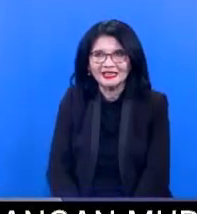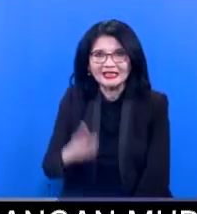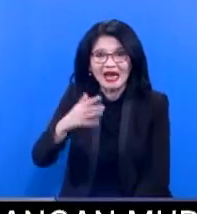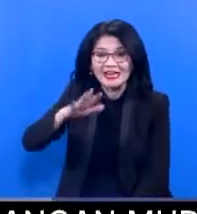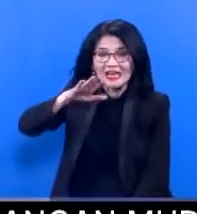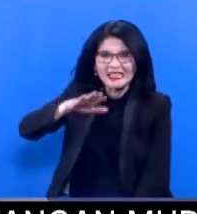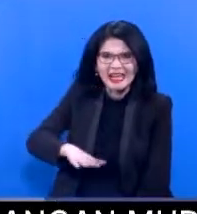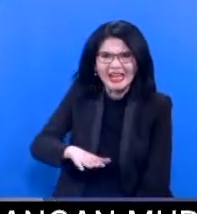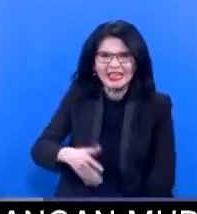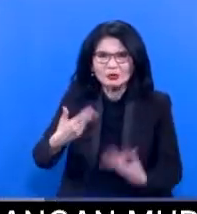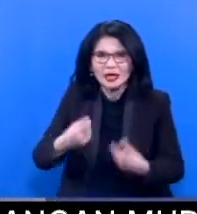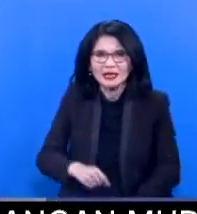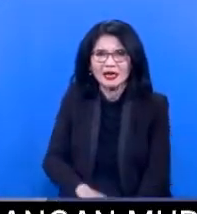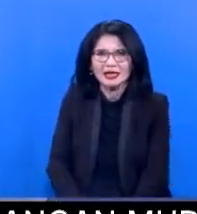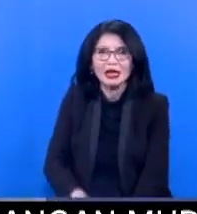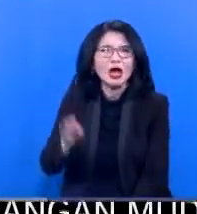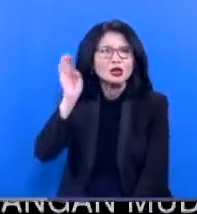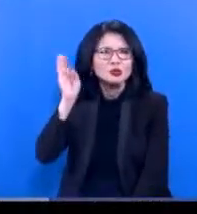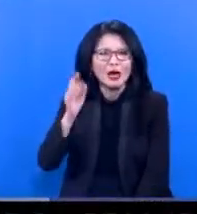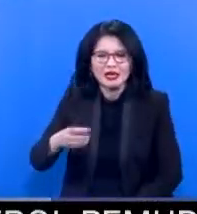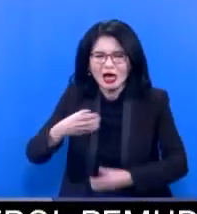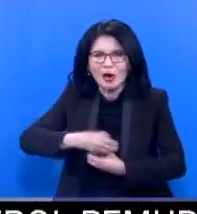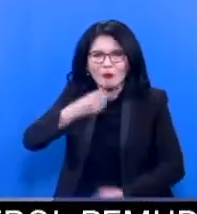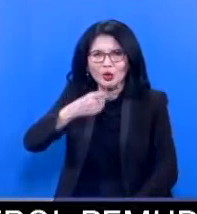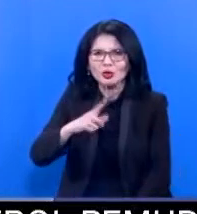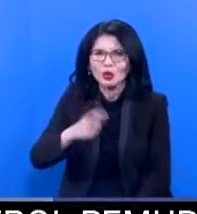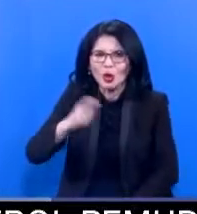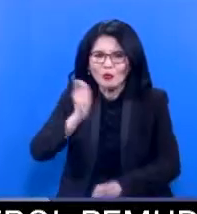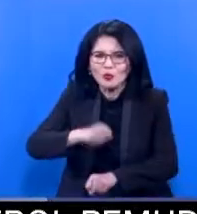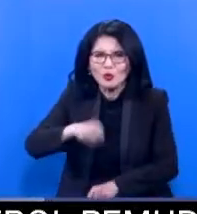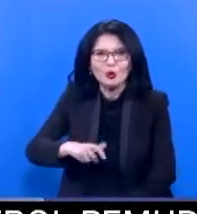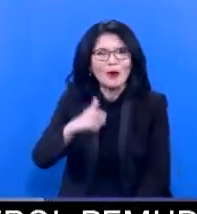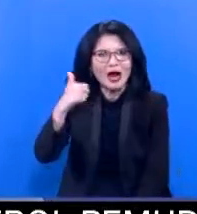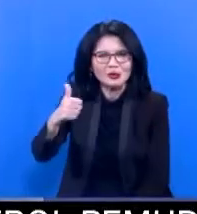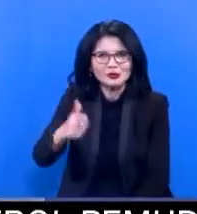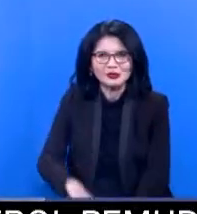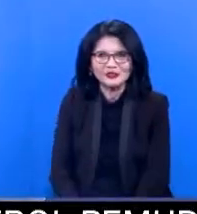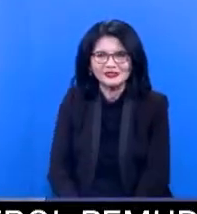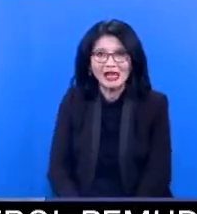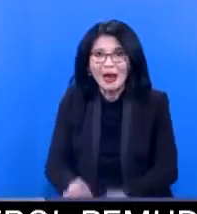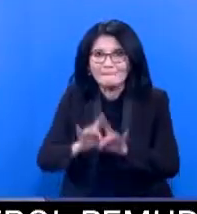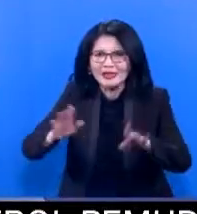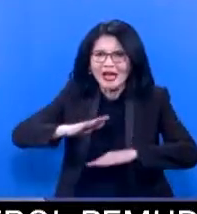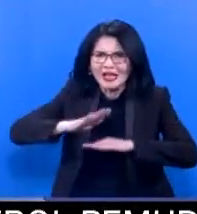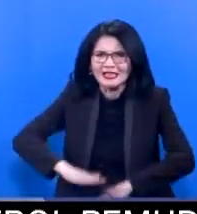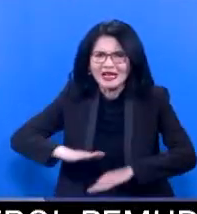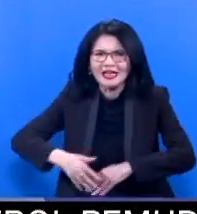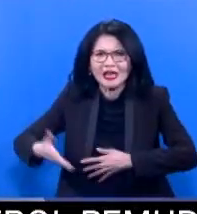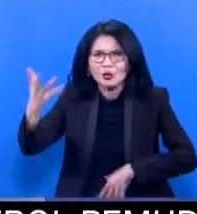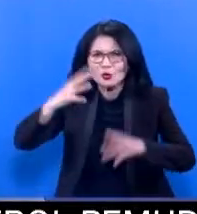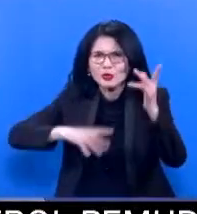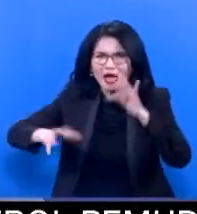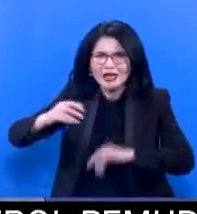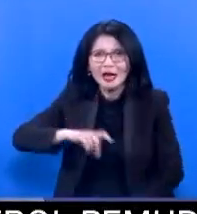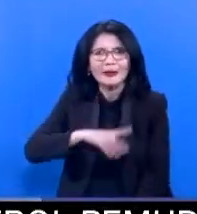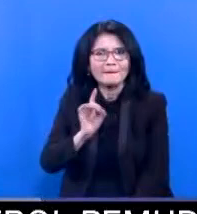udara di dalamnya, suara botol saat dipukul ini akan memiliki nada-nada yang menarik. Perbedaan tekanan udara dalam botol akan menghasilkan nada-nada yang berbeda